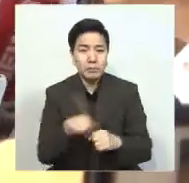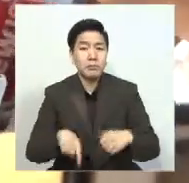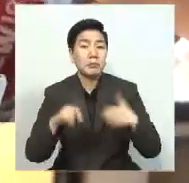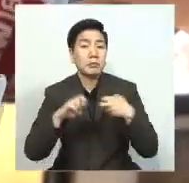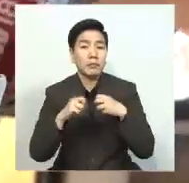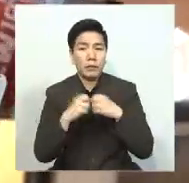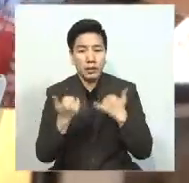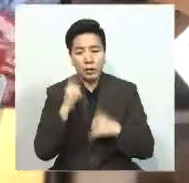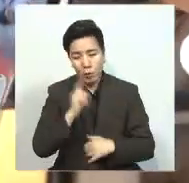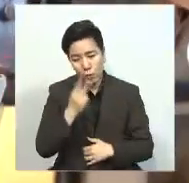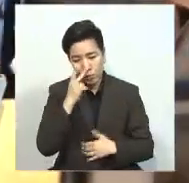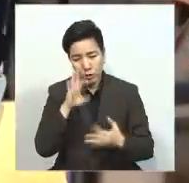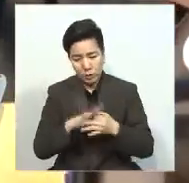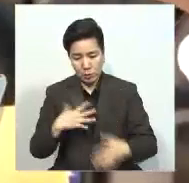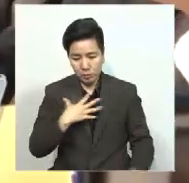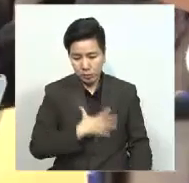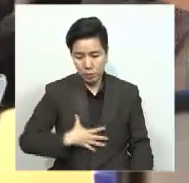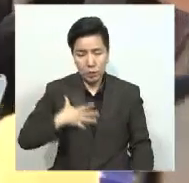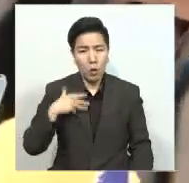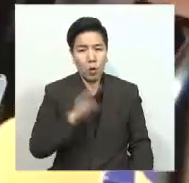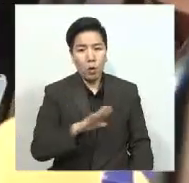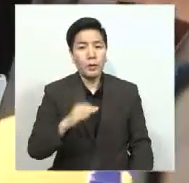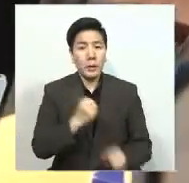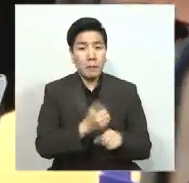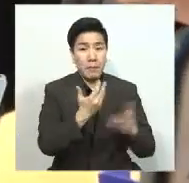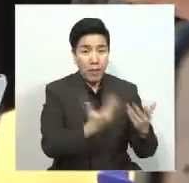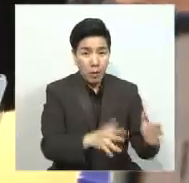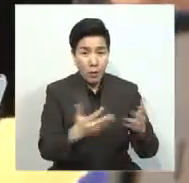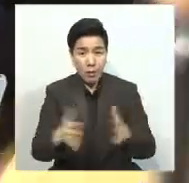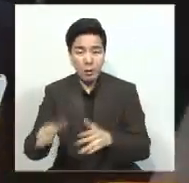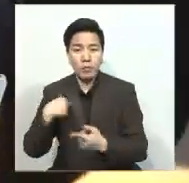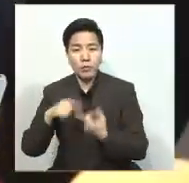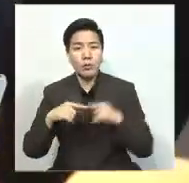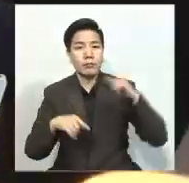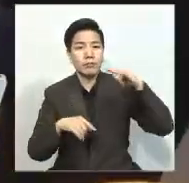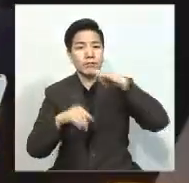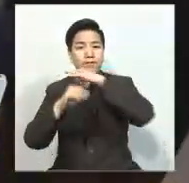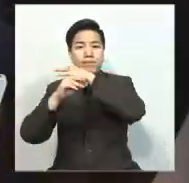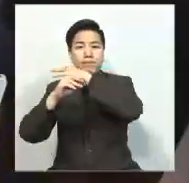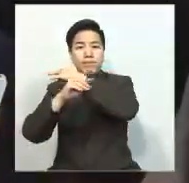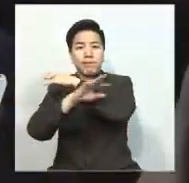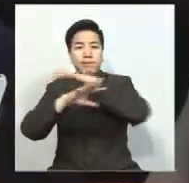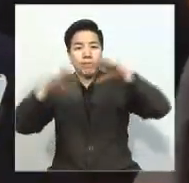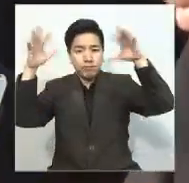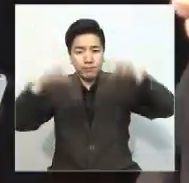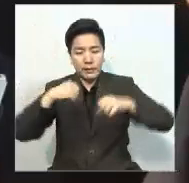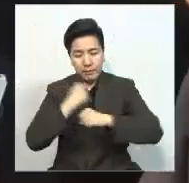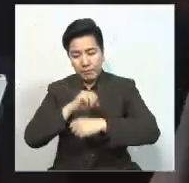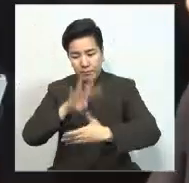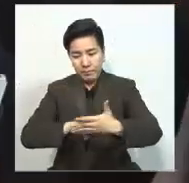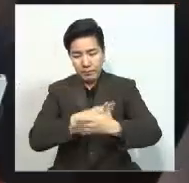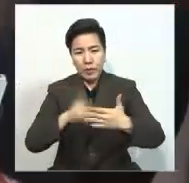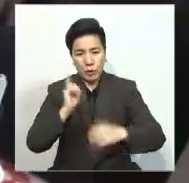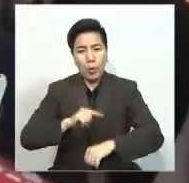หาที่เราต้องดูแลเรื่องสุขภาพของประชาชนบางพื้นที่เขาทำแล้วในเรื่องของฝนหลวงเนี่ยก็วางแผนในการดำเนินการเพราะว่